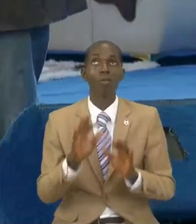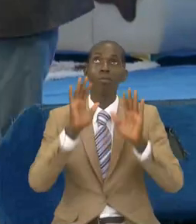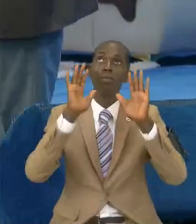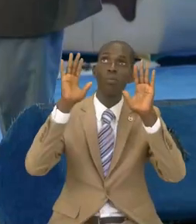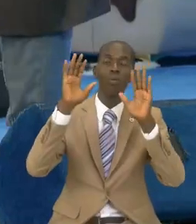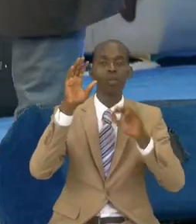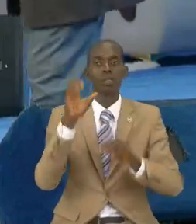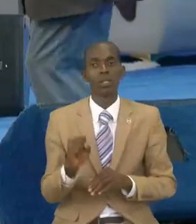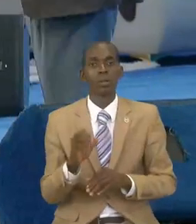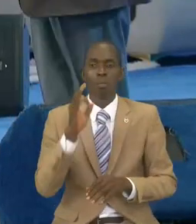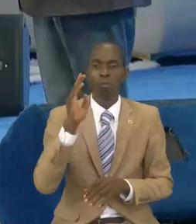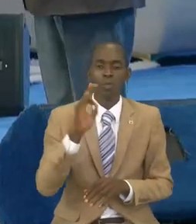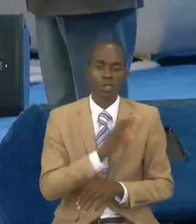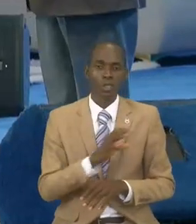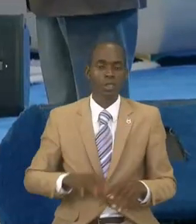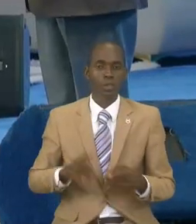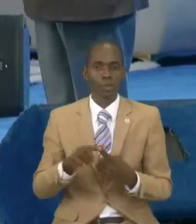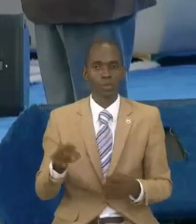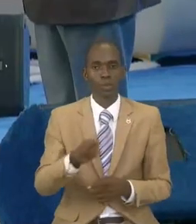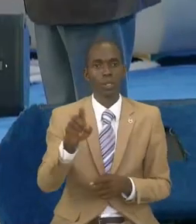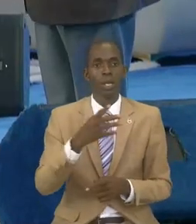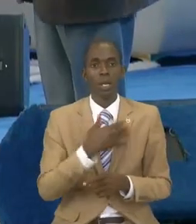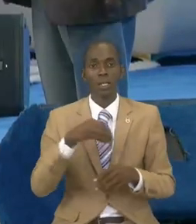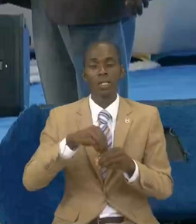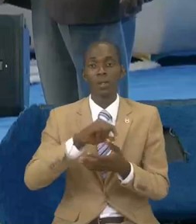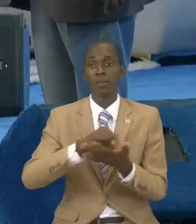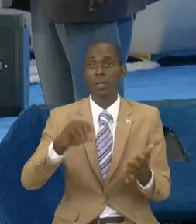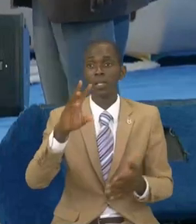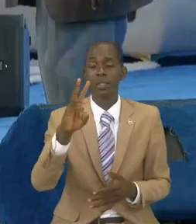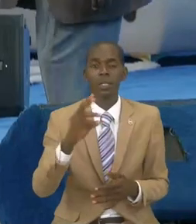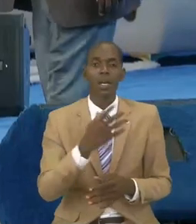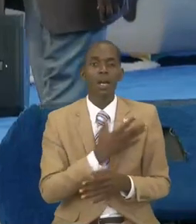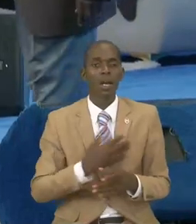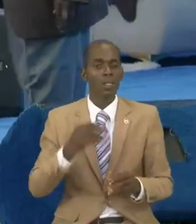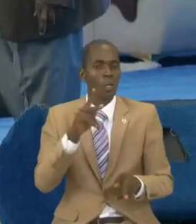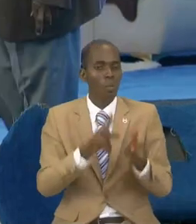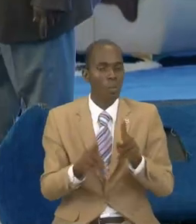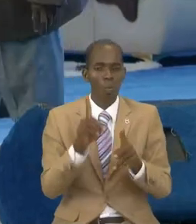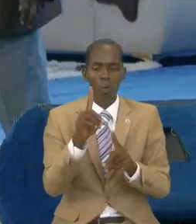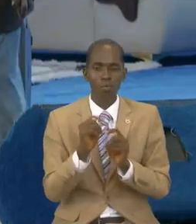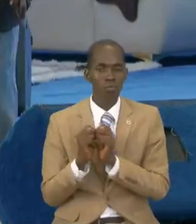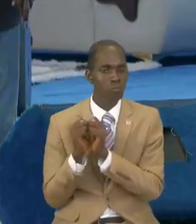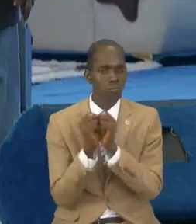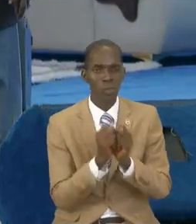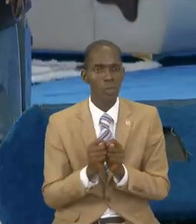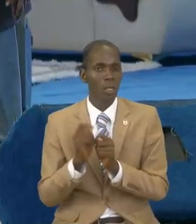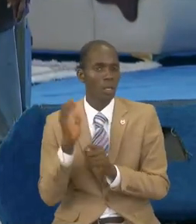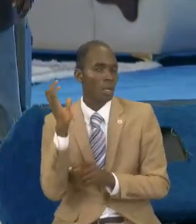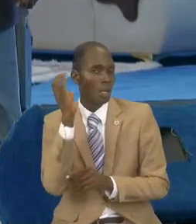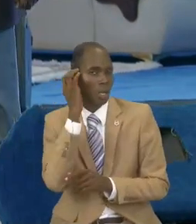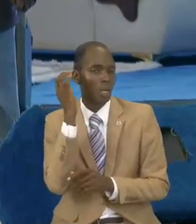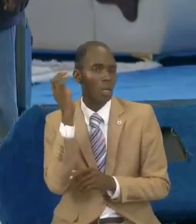miracles, il leur prêcha Christ. Verset 6. Les foules tout entières étaient attentives